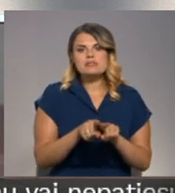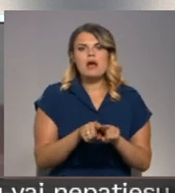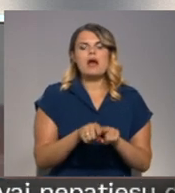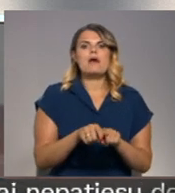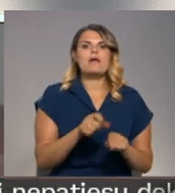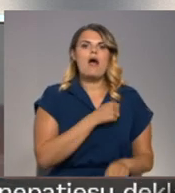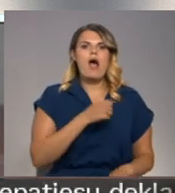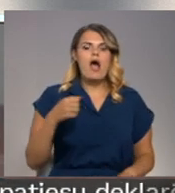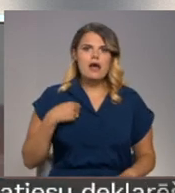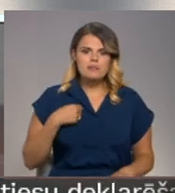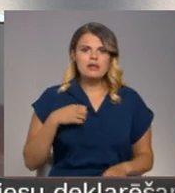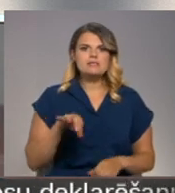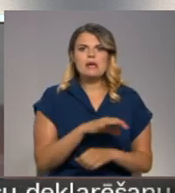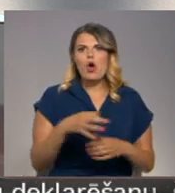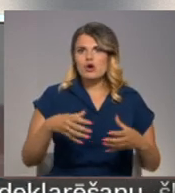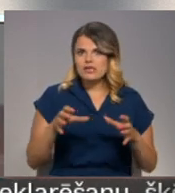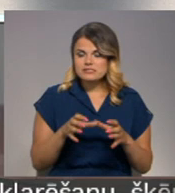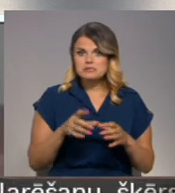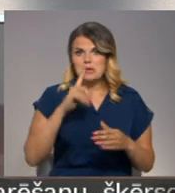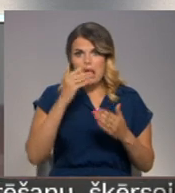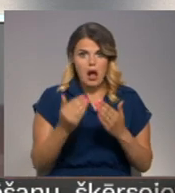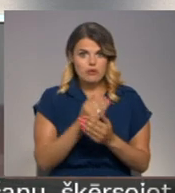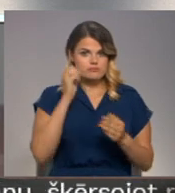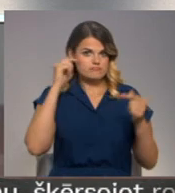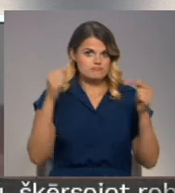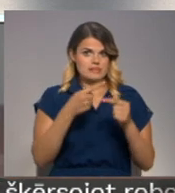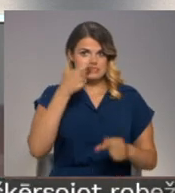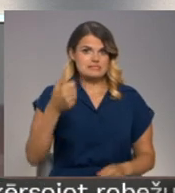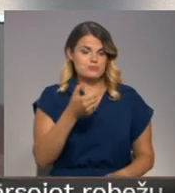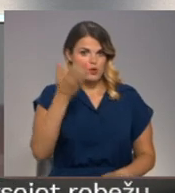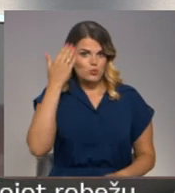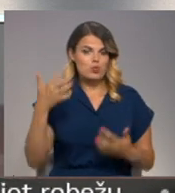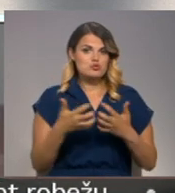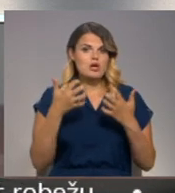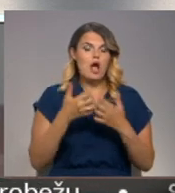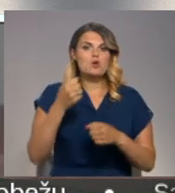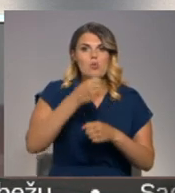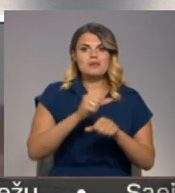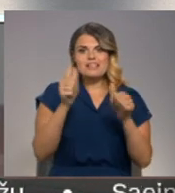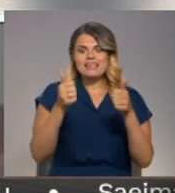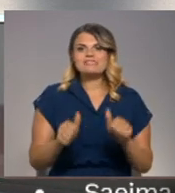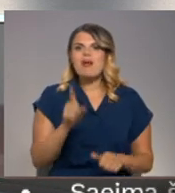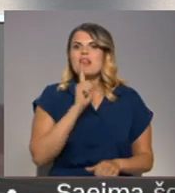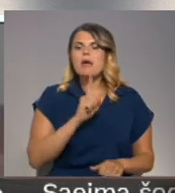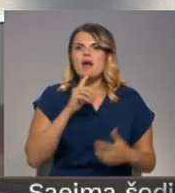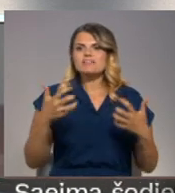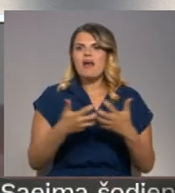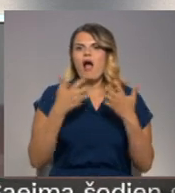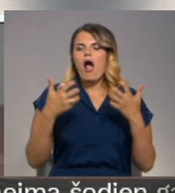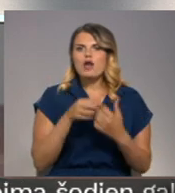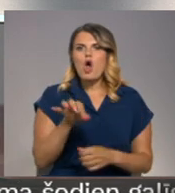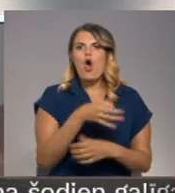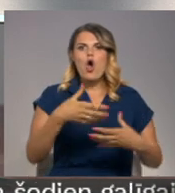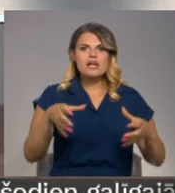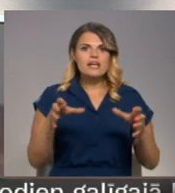Nacionālo bruņoto spēku Big Bands. Atjaunošana sakrīt ar 100 gadi kopš karostā tika izveidots Liepājas kara orķestris.